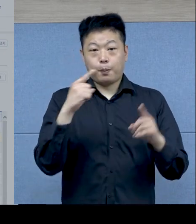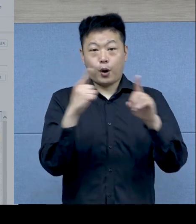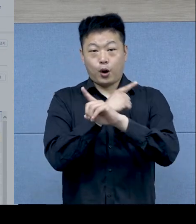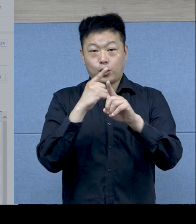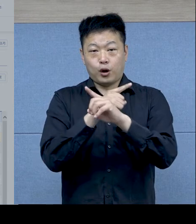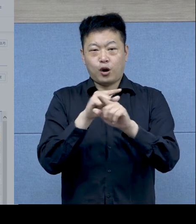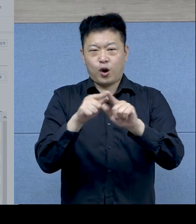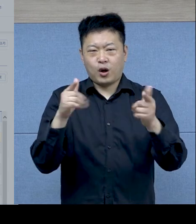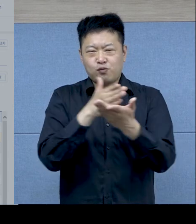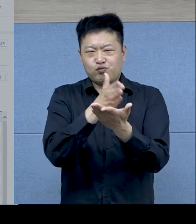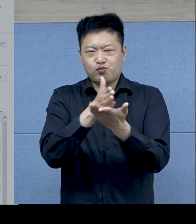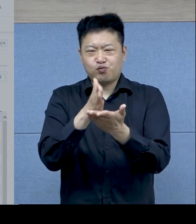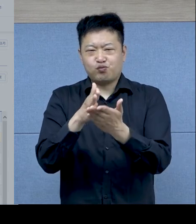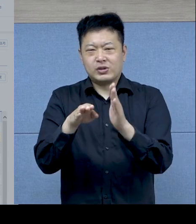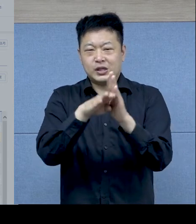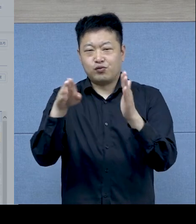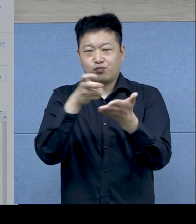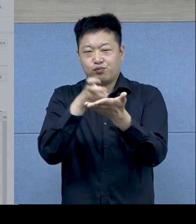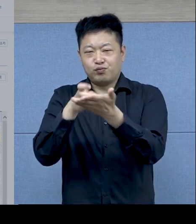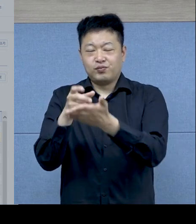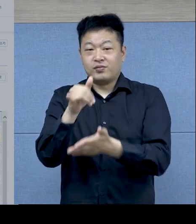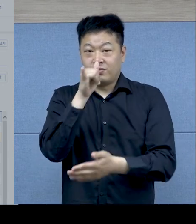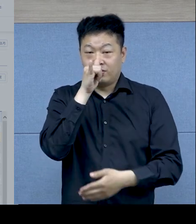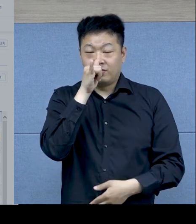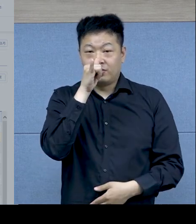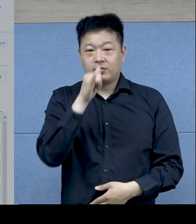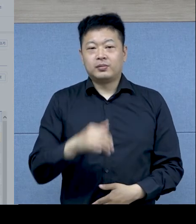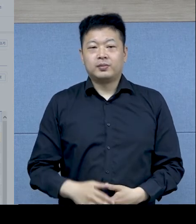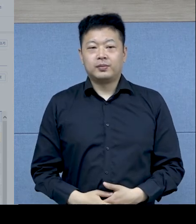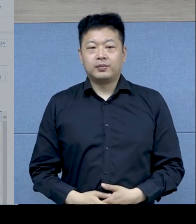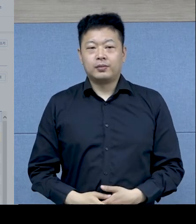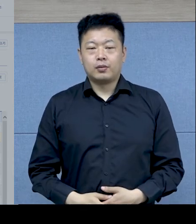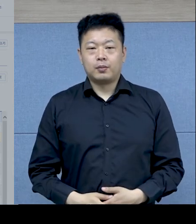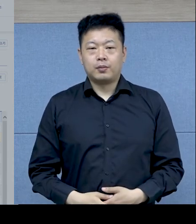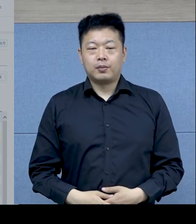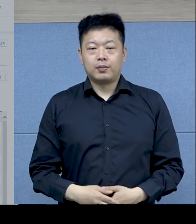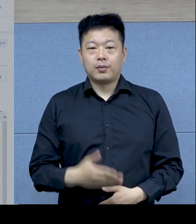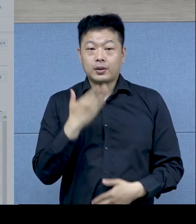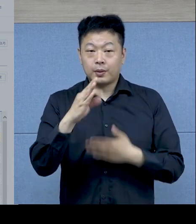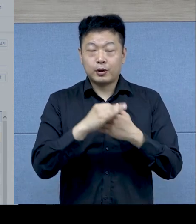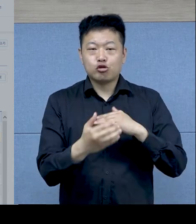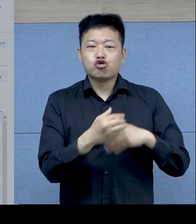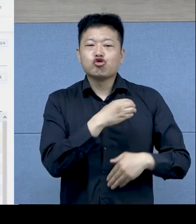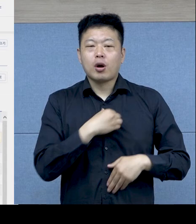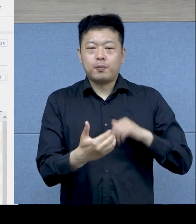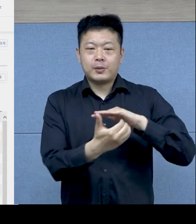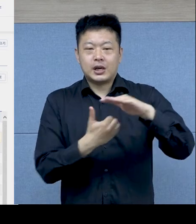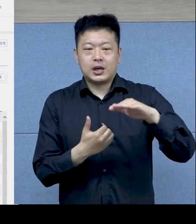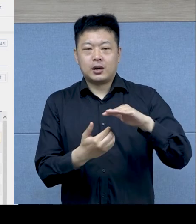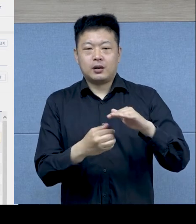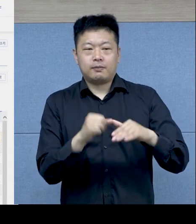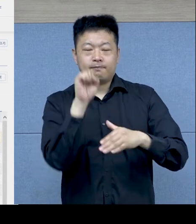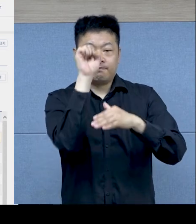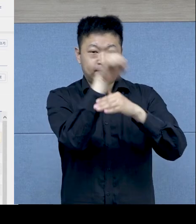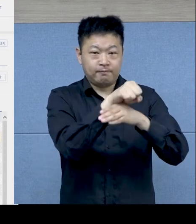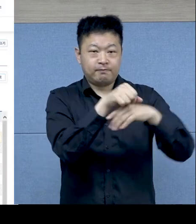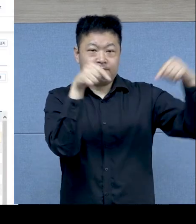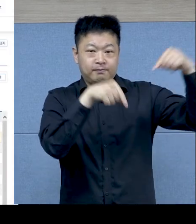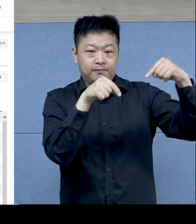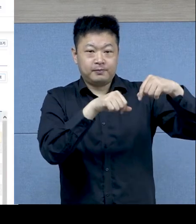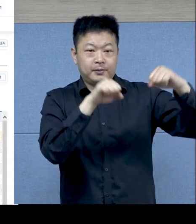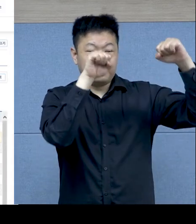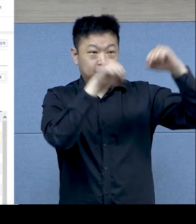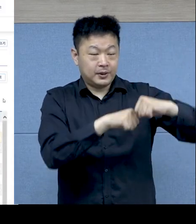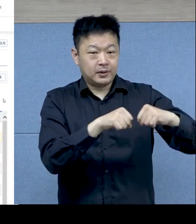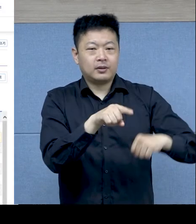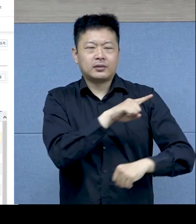변경은 이제 여러 가지 이제 기준들이 있긴 한데 구청과 사전에 협의하시는 게 이제 가장